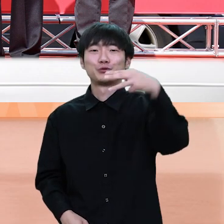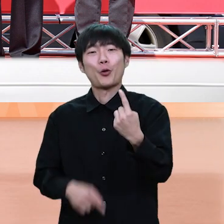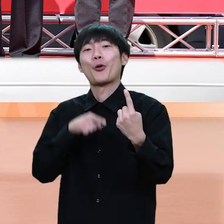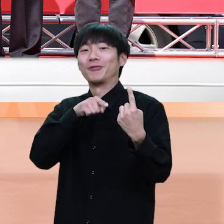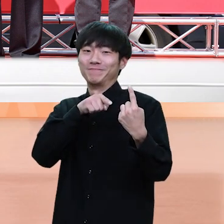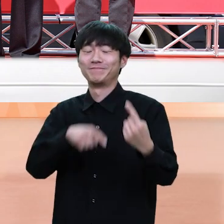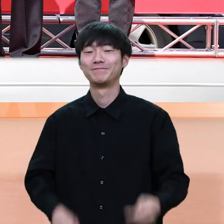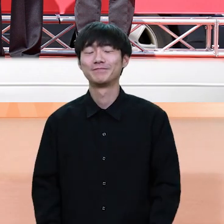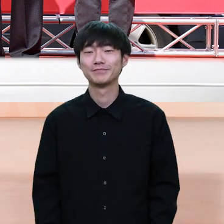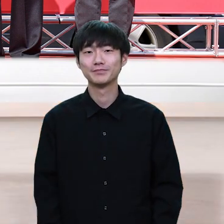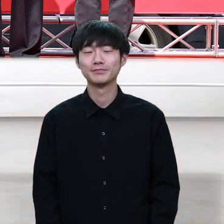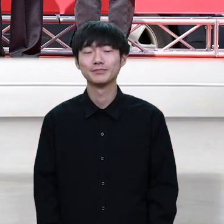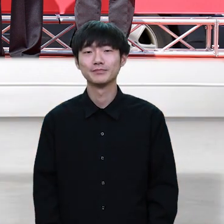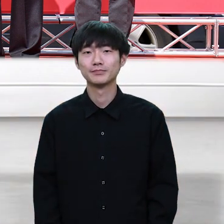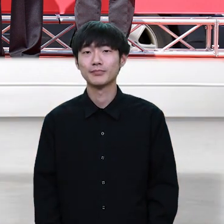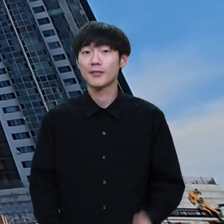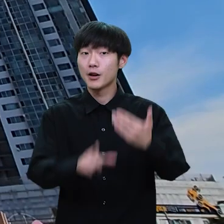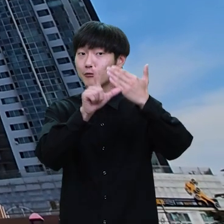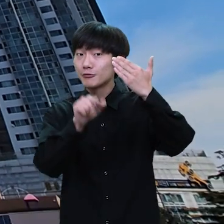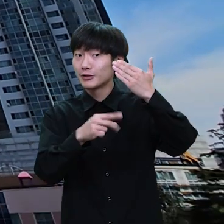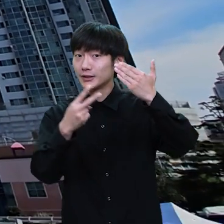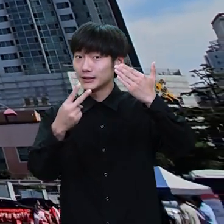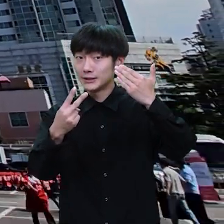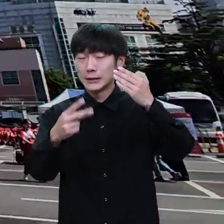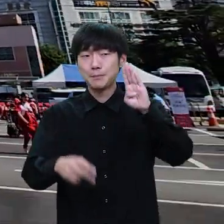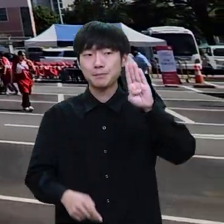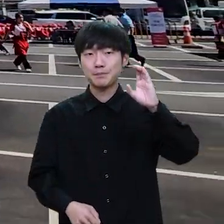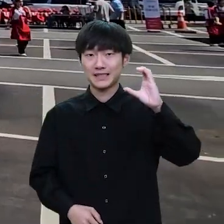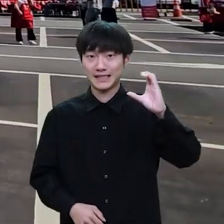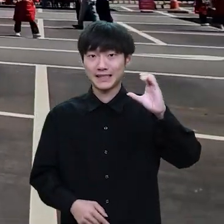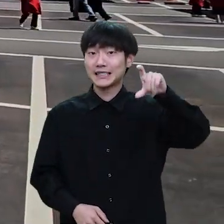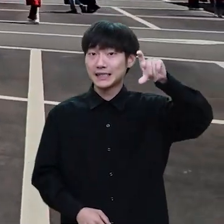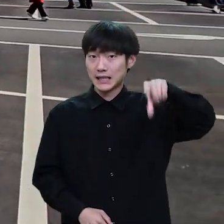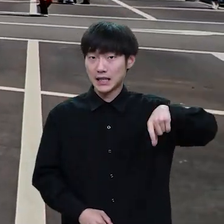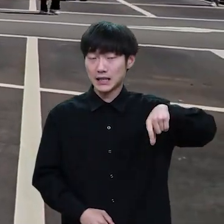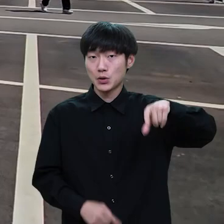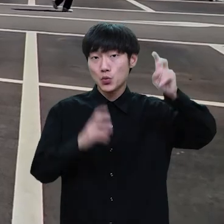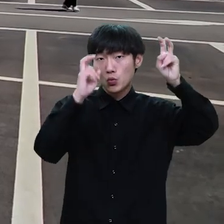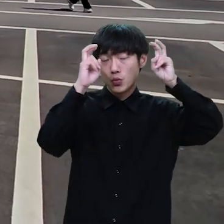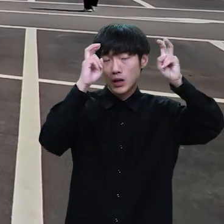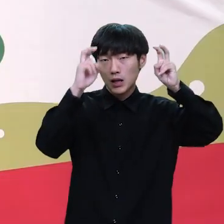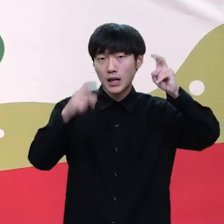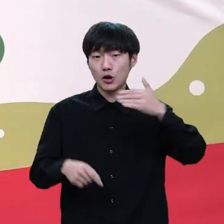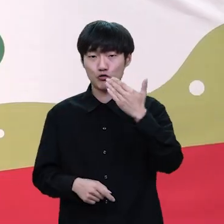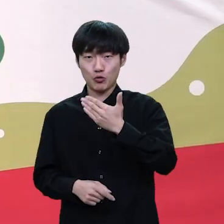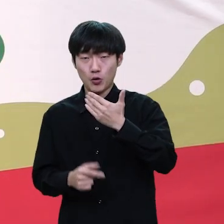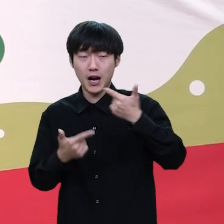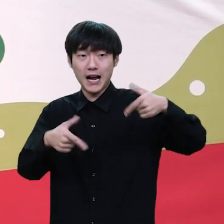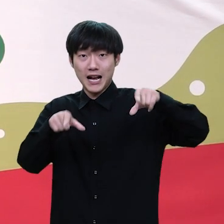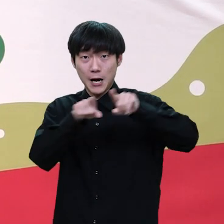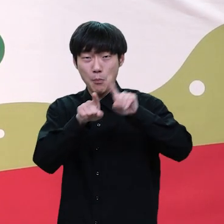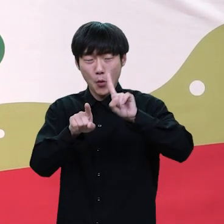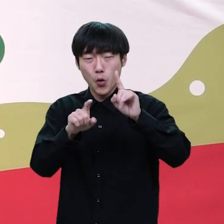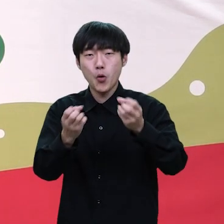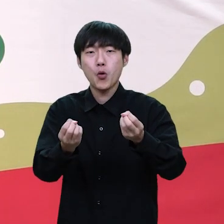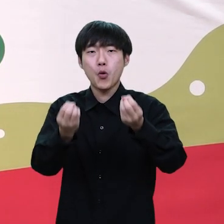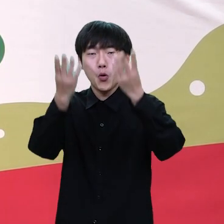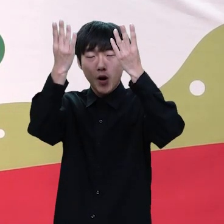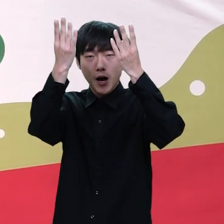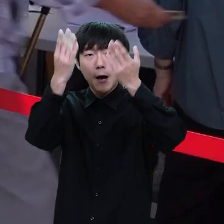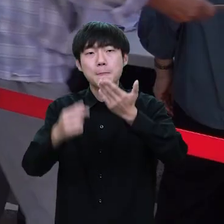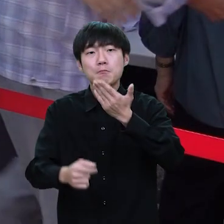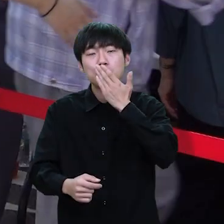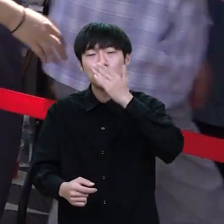지금 만나보겠습니다 지난 2일 BC 카드와 함께하는 구로구 이동 푸드 마켓 행사가